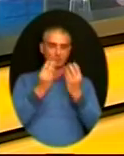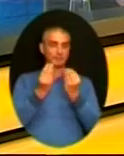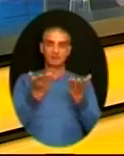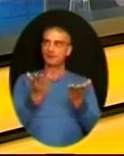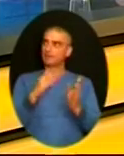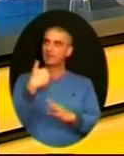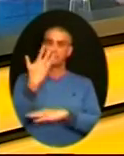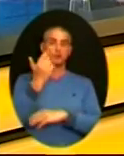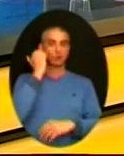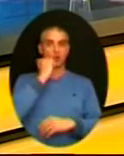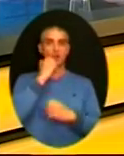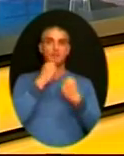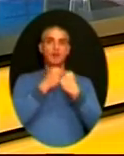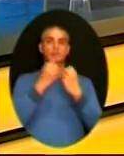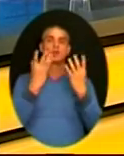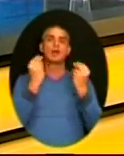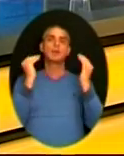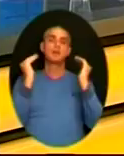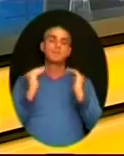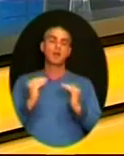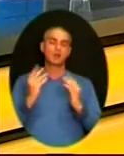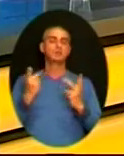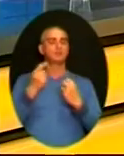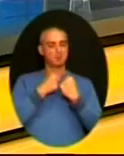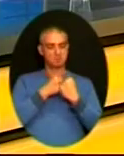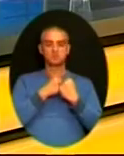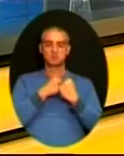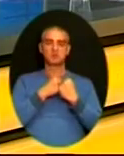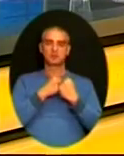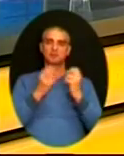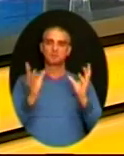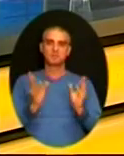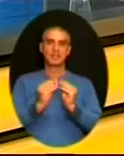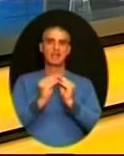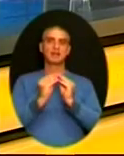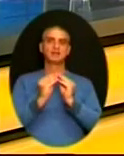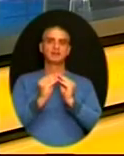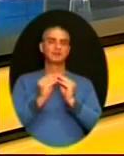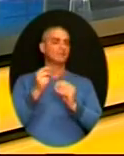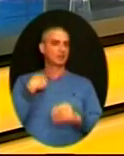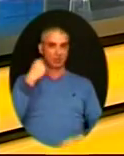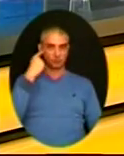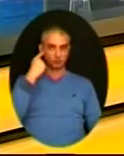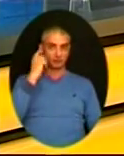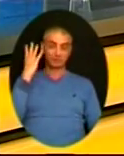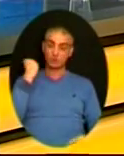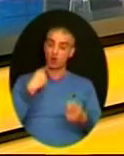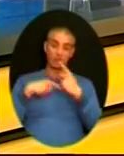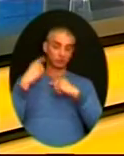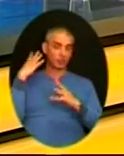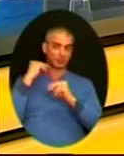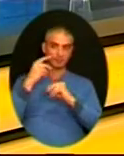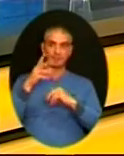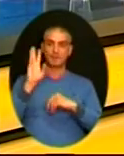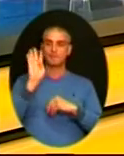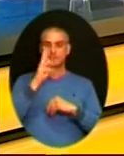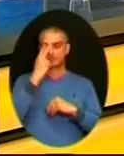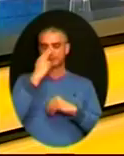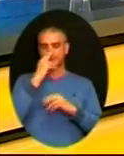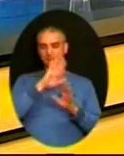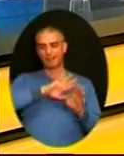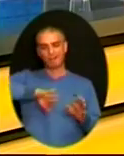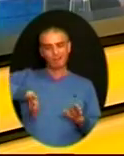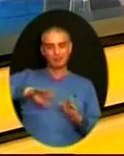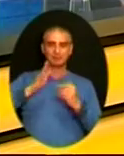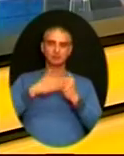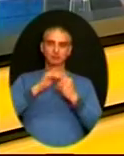האלה מבחוץ. זה כל יום להתמודד עם הרבה פחות, והם מתמודדים יחד, ואני חושבת שעם כל השנים, ככה נתניהו ניסה קצת להסתיר את